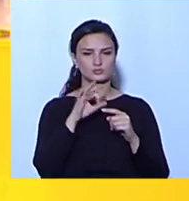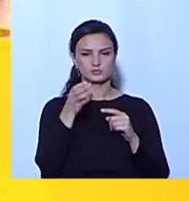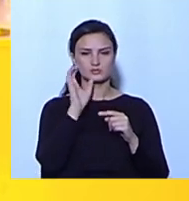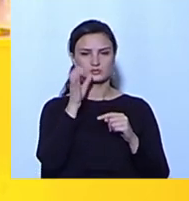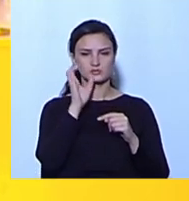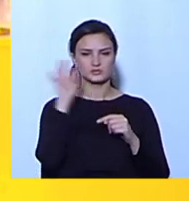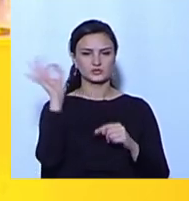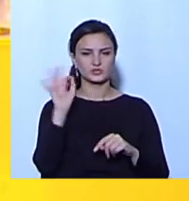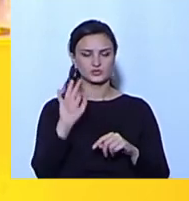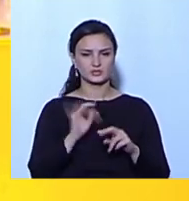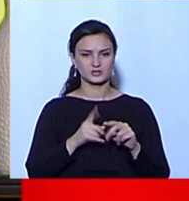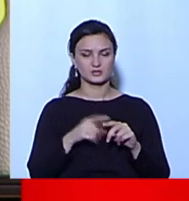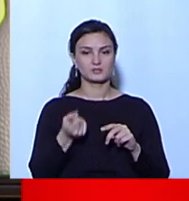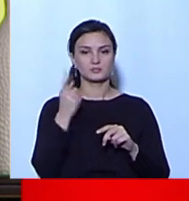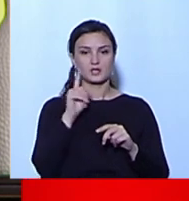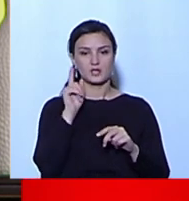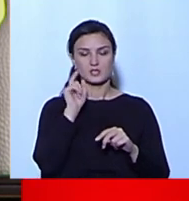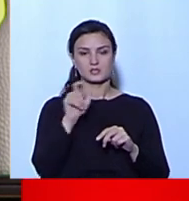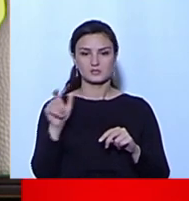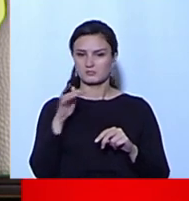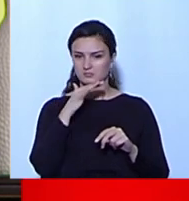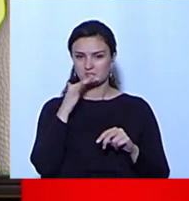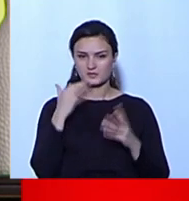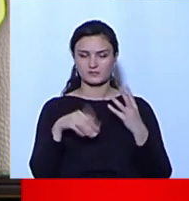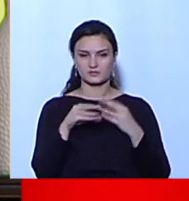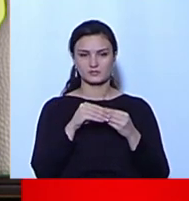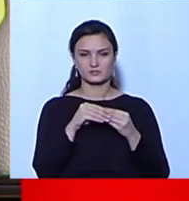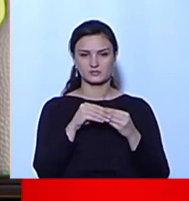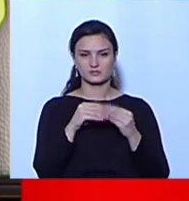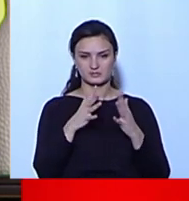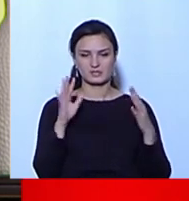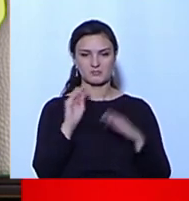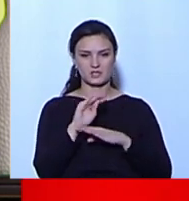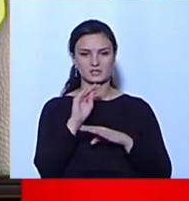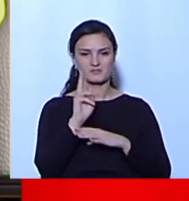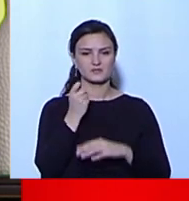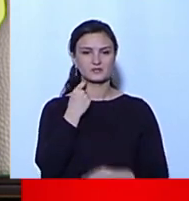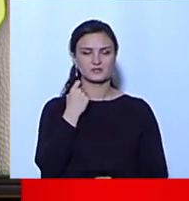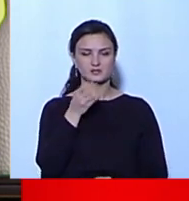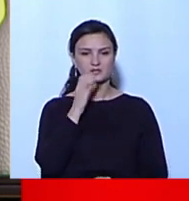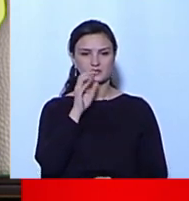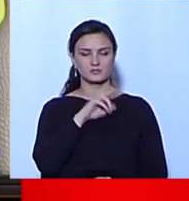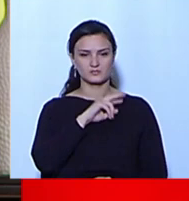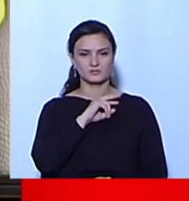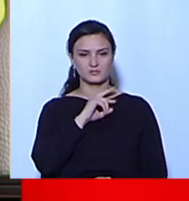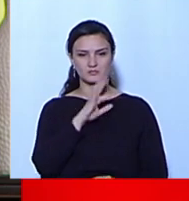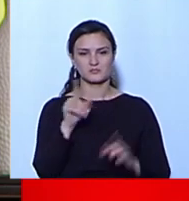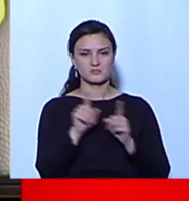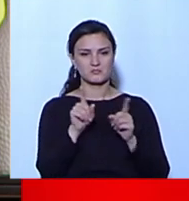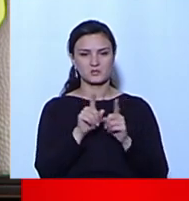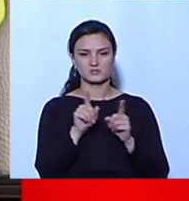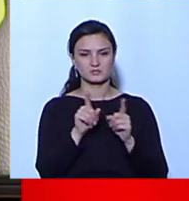არარაციონალურად მომხმარებლები და აღმოჩნდა, რომ ახალგაზრდებში მათი რიცხვი თანდათანობით იმატებს და იმატებს მიუხედავად